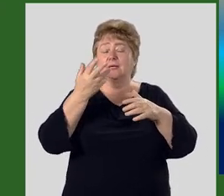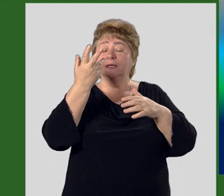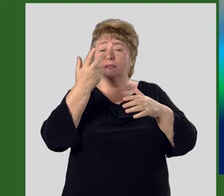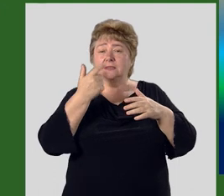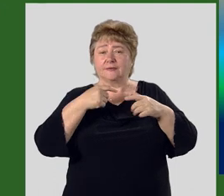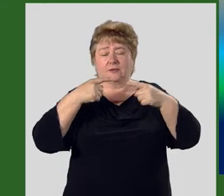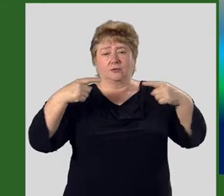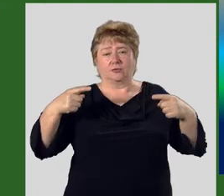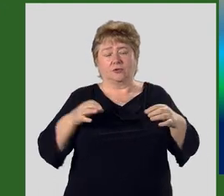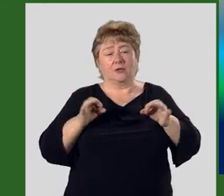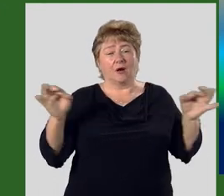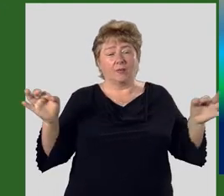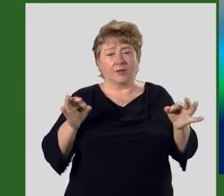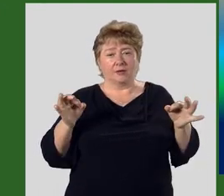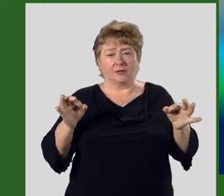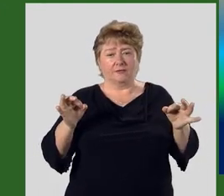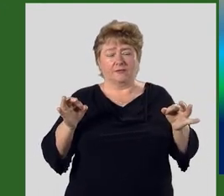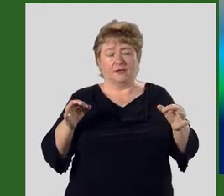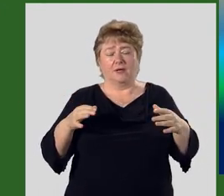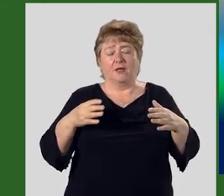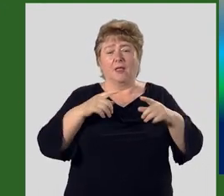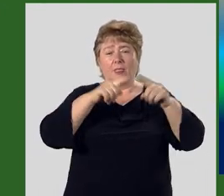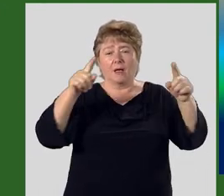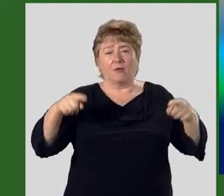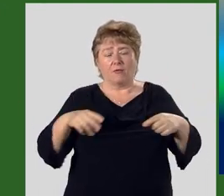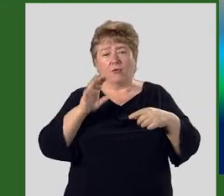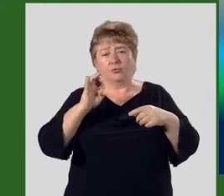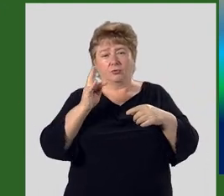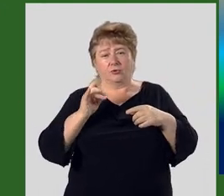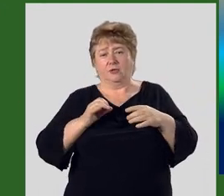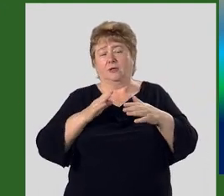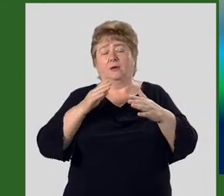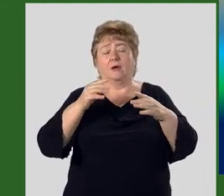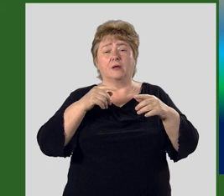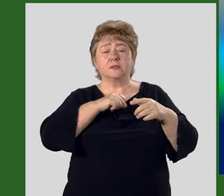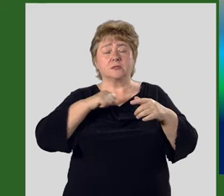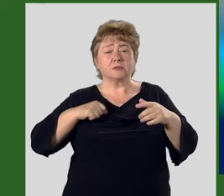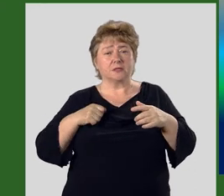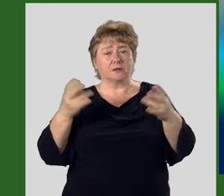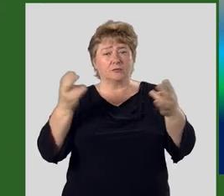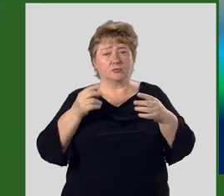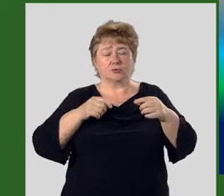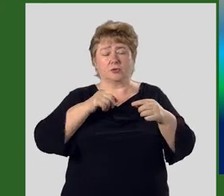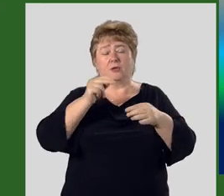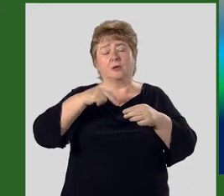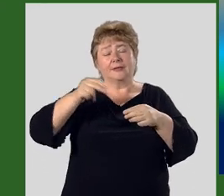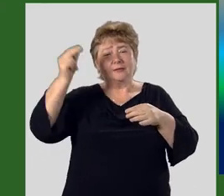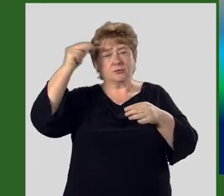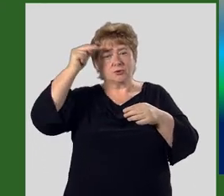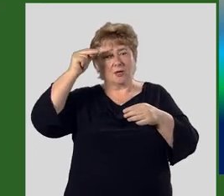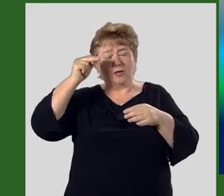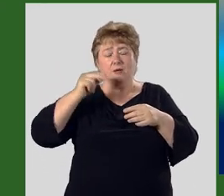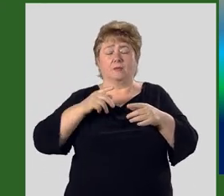цвета и других объектов. На контурных картах вам надо самостоятельно отмечать